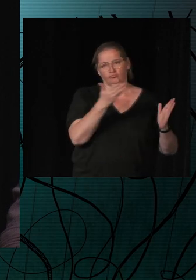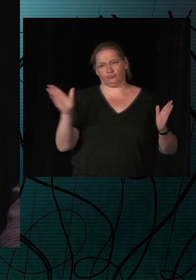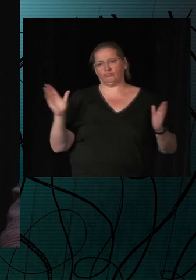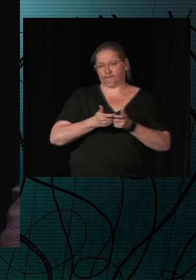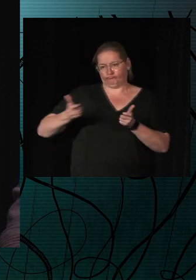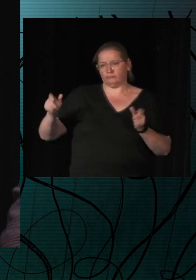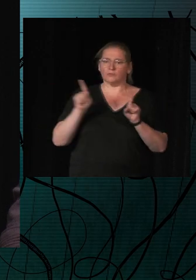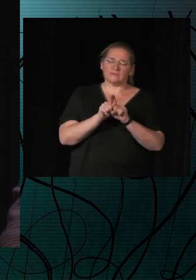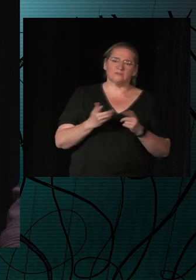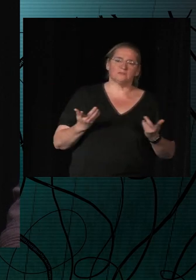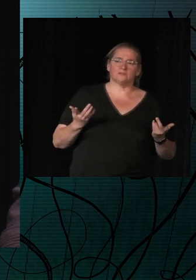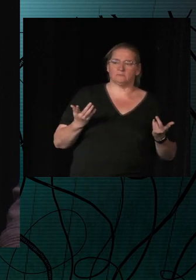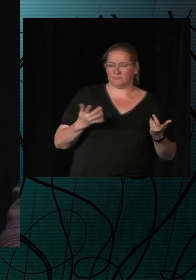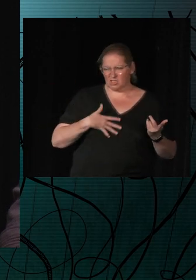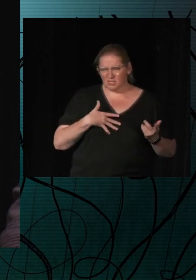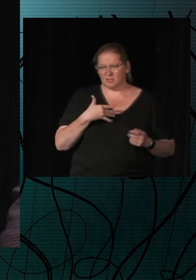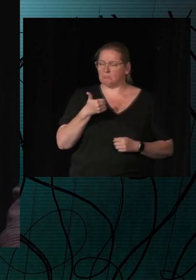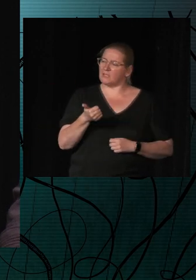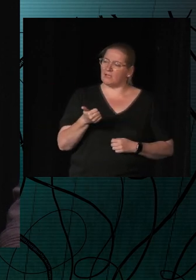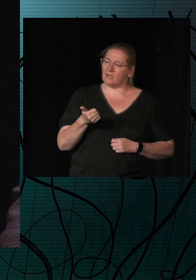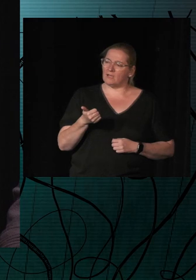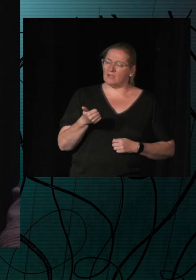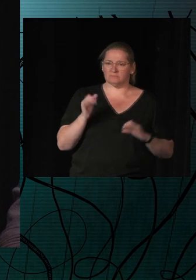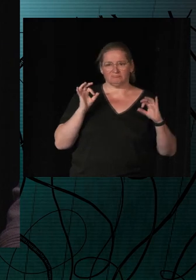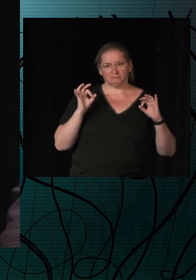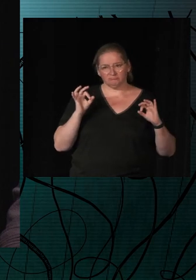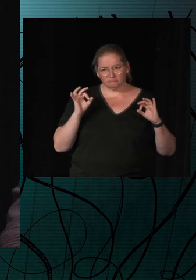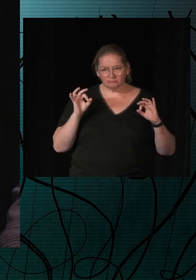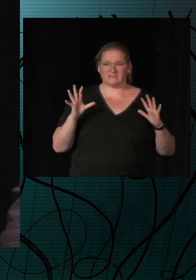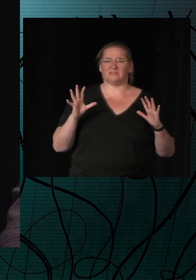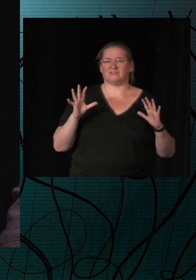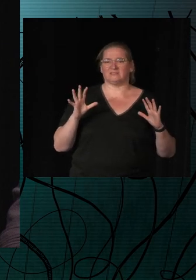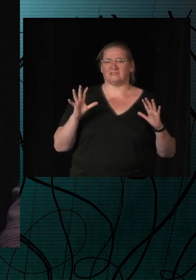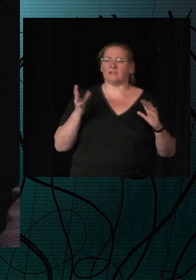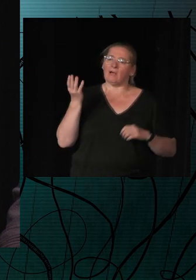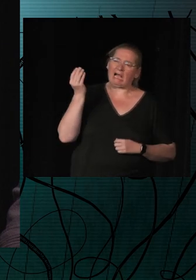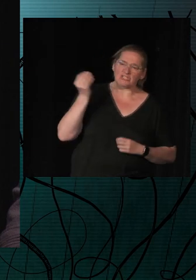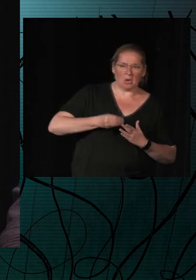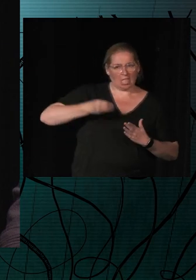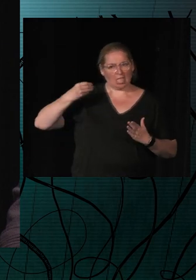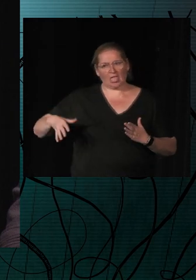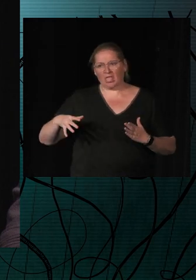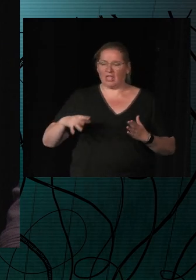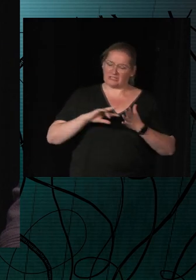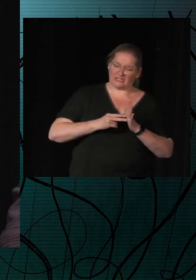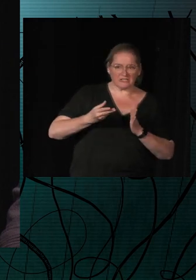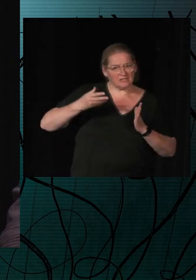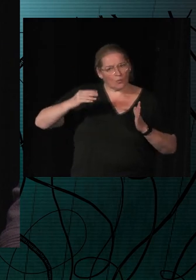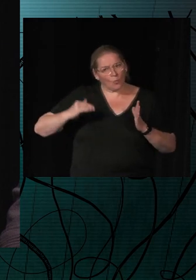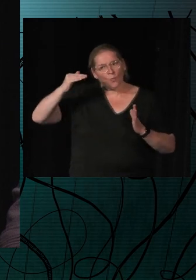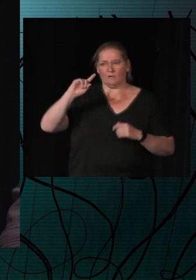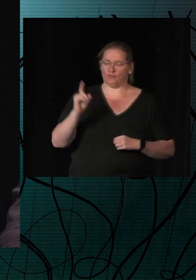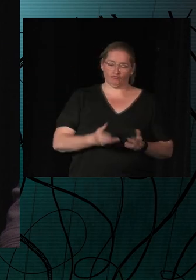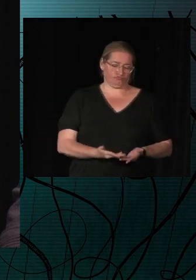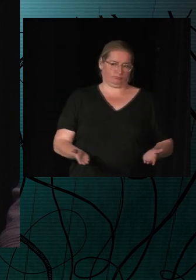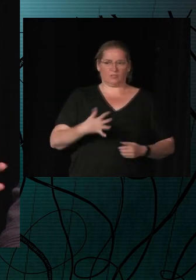l'approche un petit peu plus modeste on va dire en terme de moyens ça se retrouve aussi beaucoup dans mes goûts par exemple en